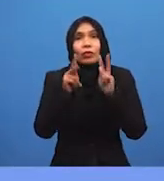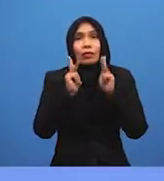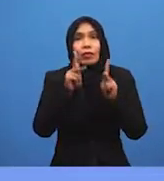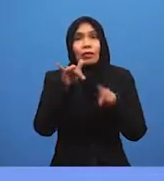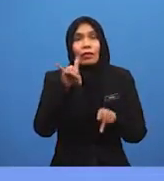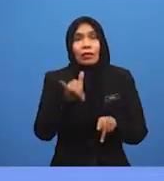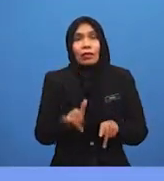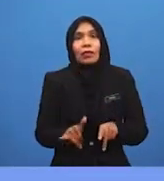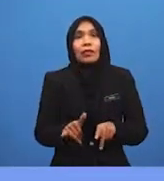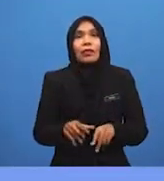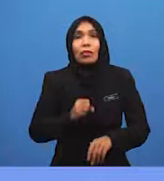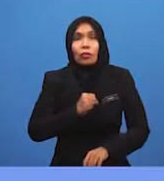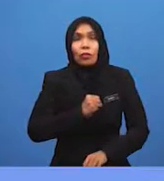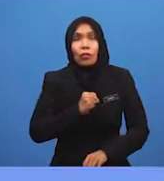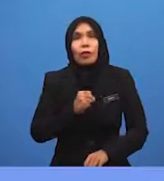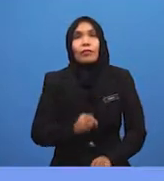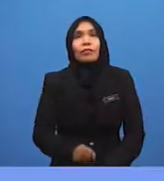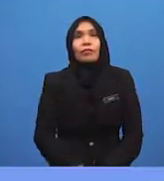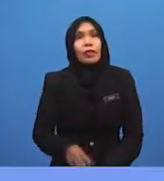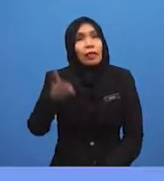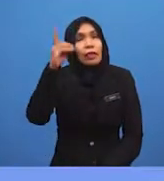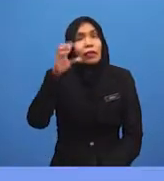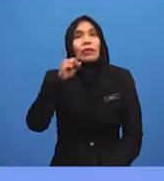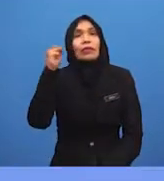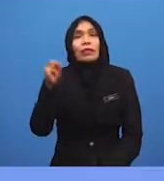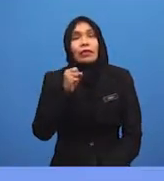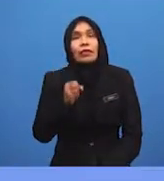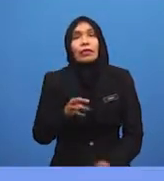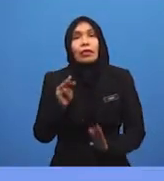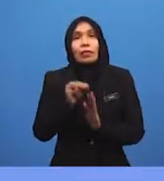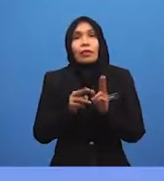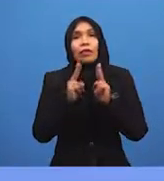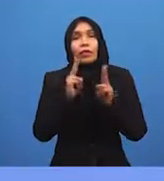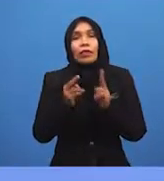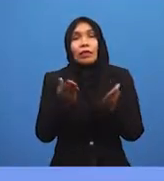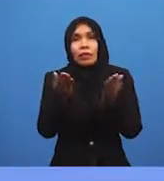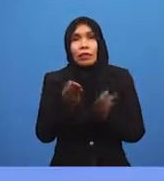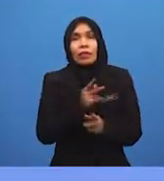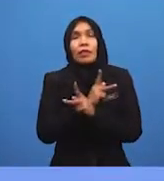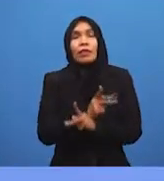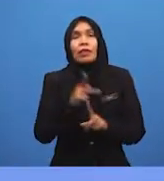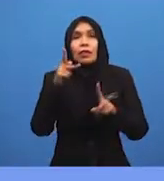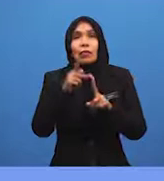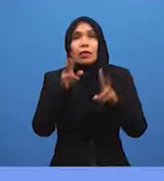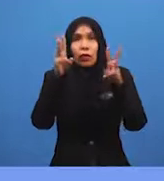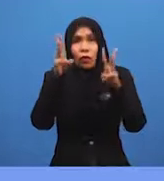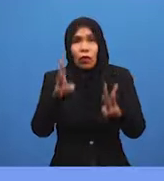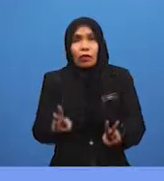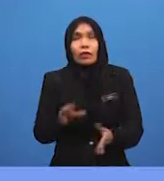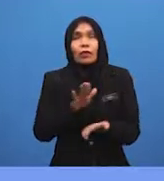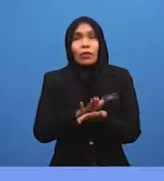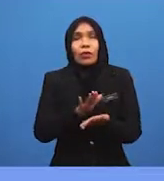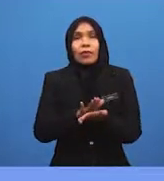sentiasa berterima kasih kepada warga sekolah dan menunjukkan tingkah laku yang mulia dalam